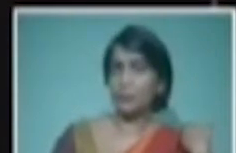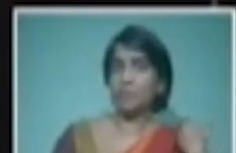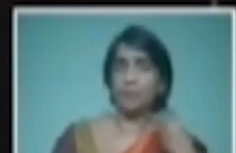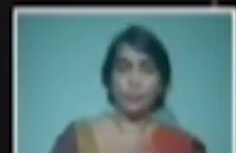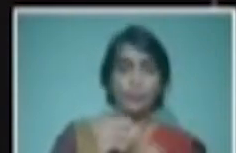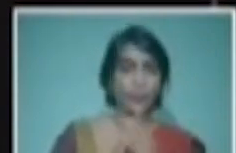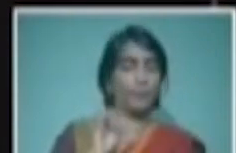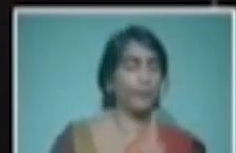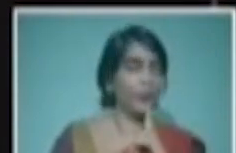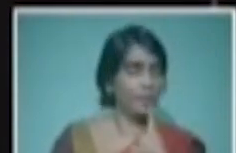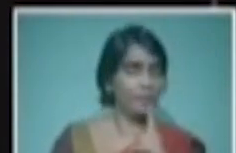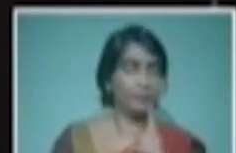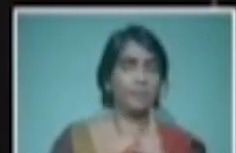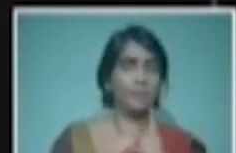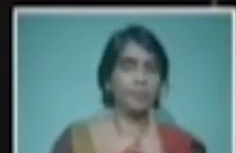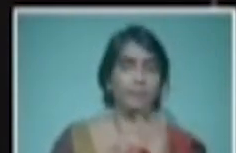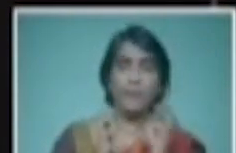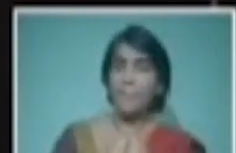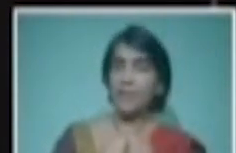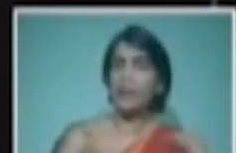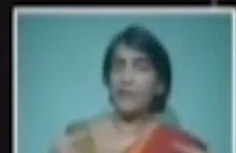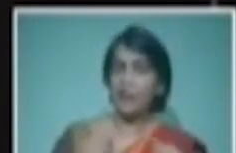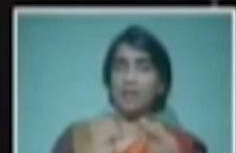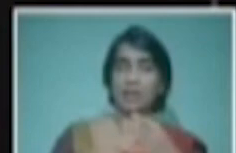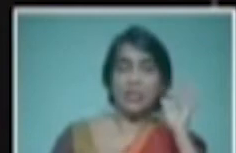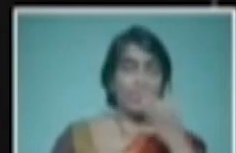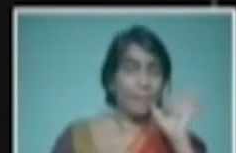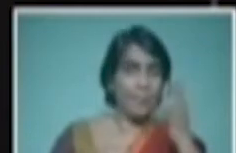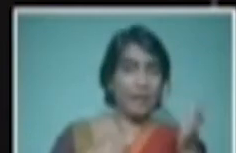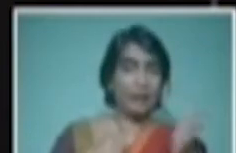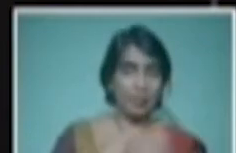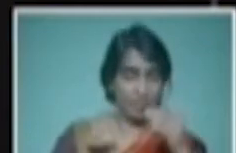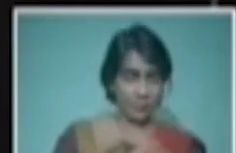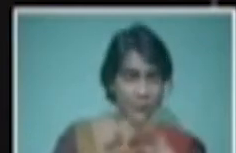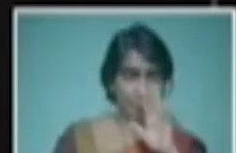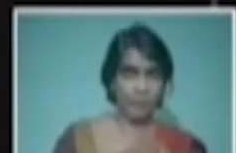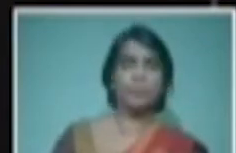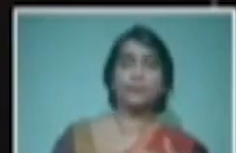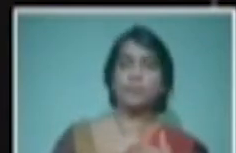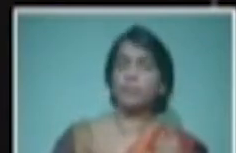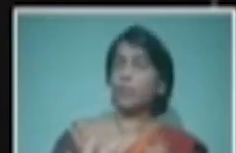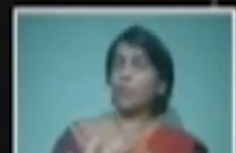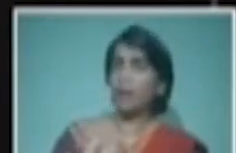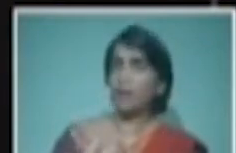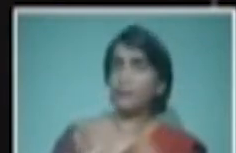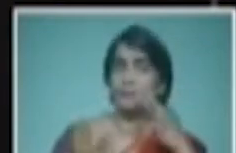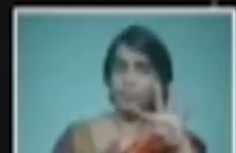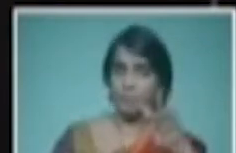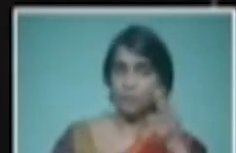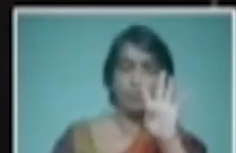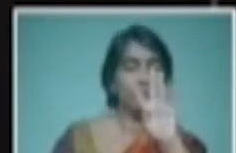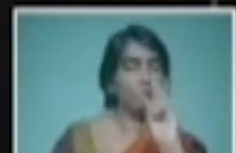කර්මාන්ත අමාත්‍යාංශයේ මැටි වේවැල් පිත්තල කර්මාන්ත අමාත්‍යාංශයේ වෙලා ඉඳදී අක්කර